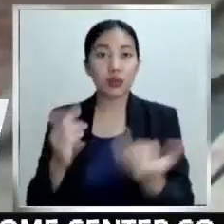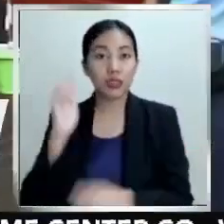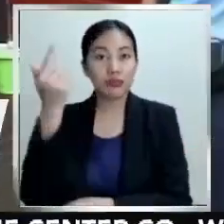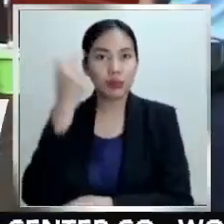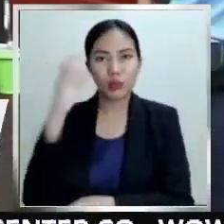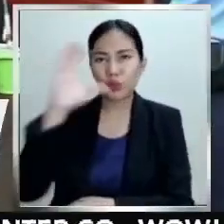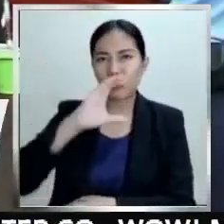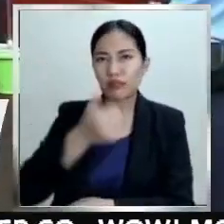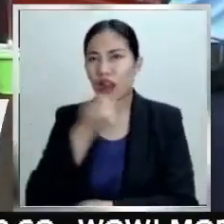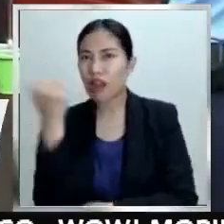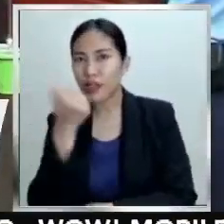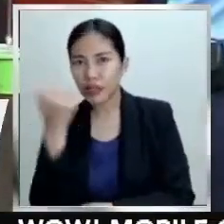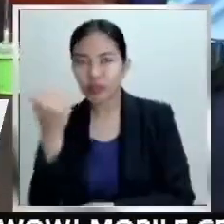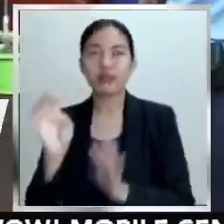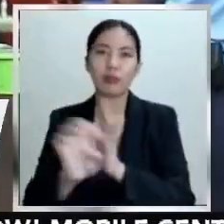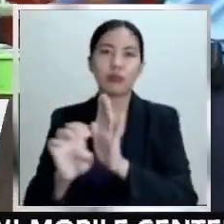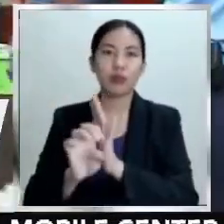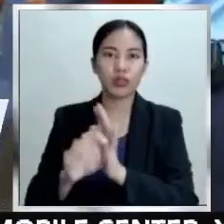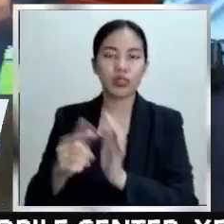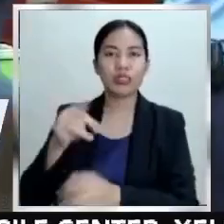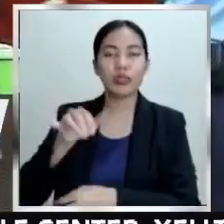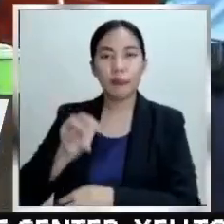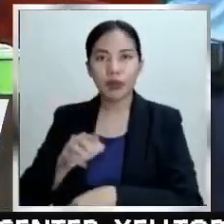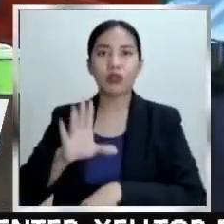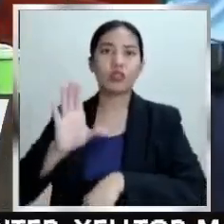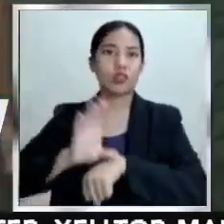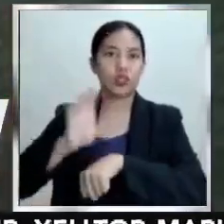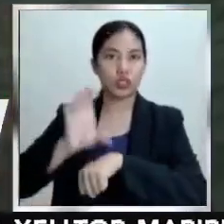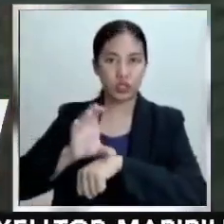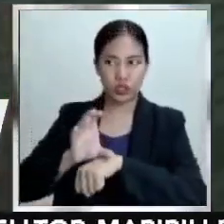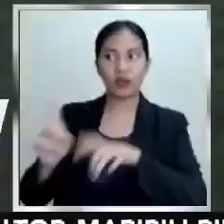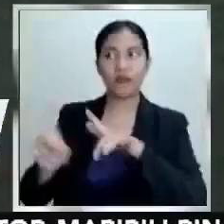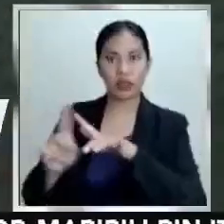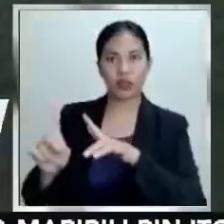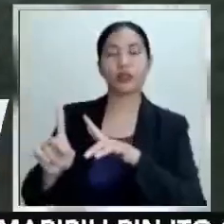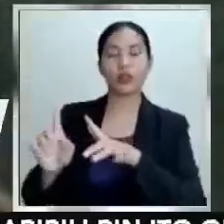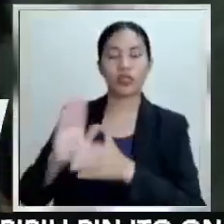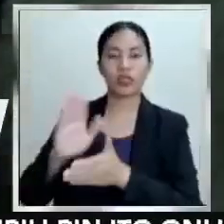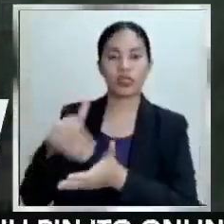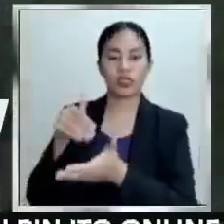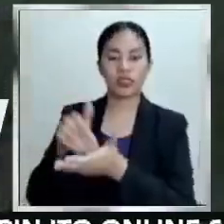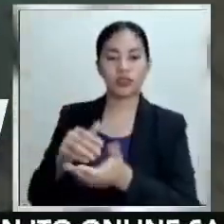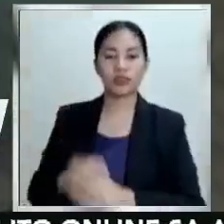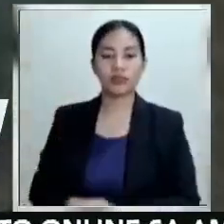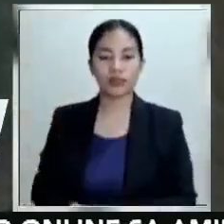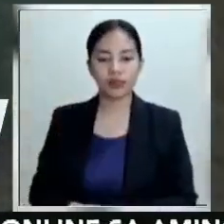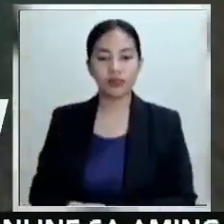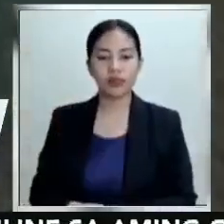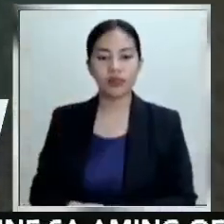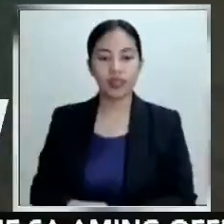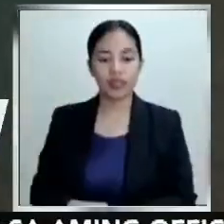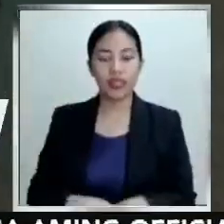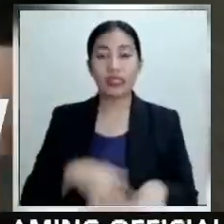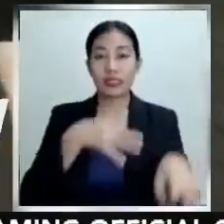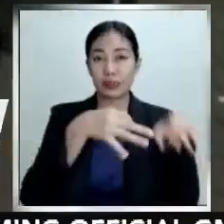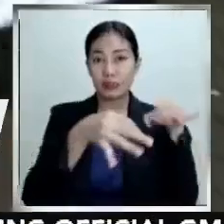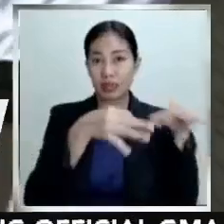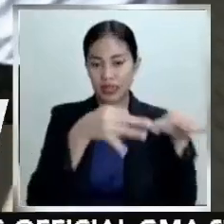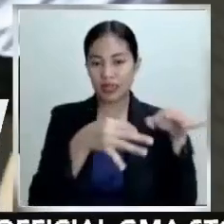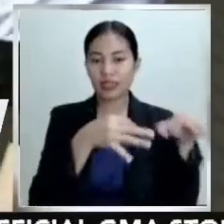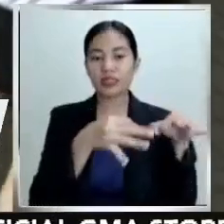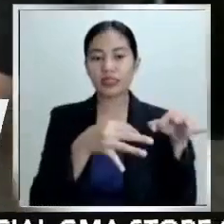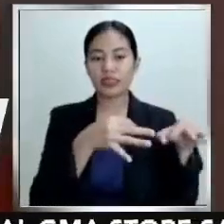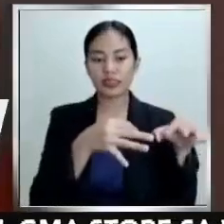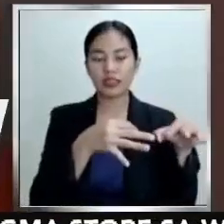Ligtas naman ang mga delegado dahil hindi bahain sa kanilang tinutulugan. Inorient na rin daw sila sa mga protocol ng lungsod, lalo na sa pagbaha at